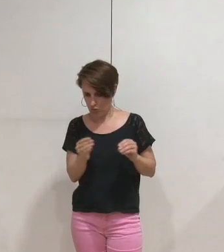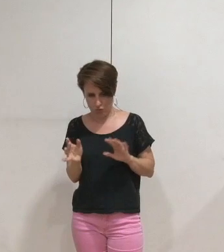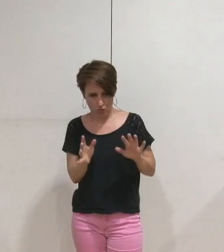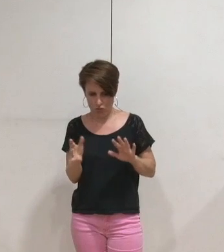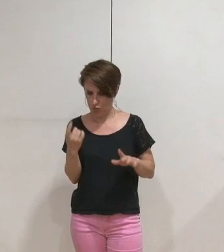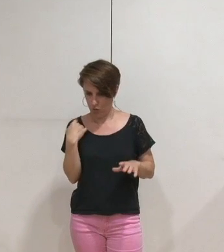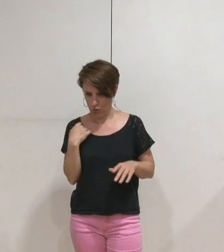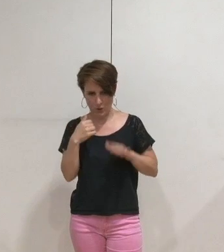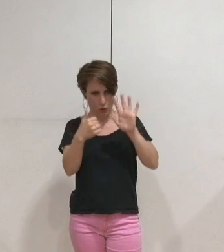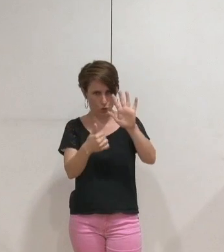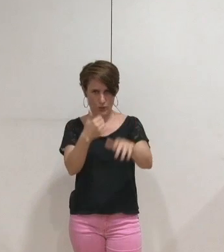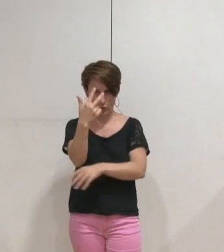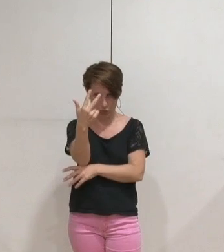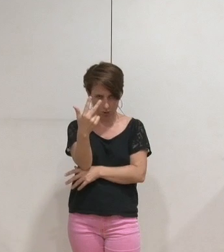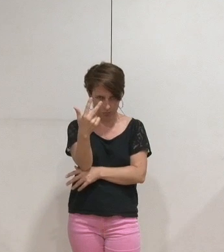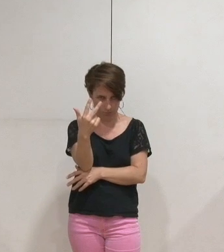63